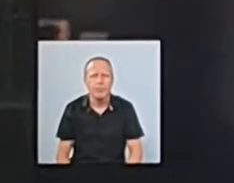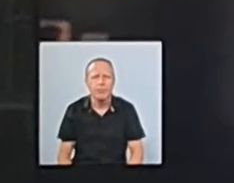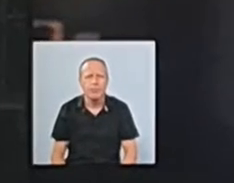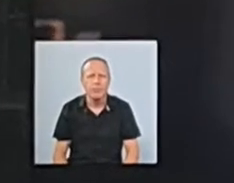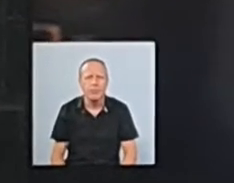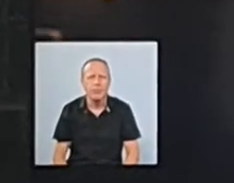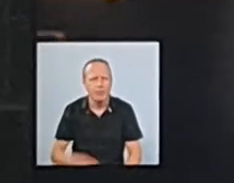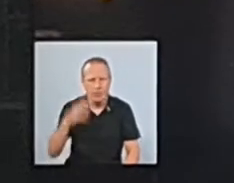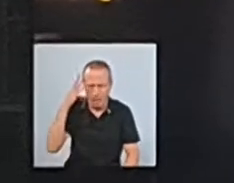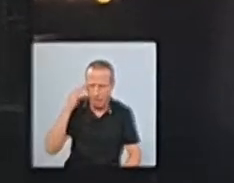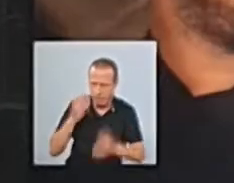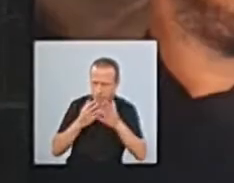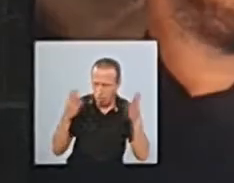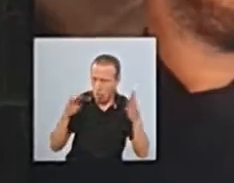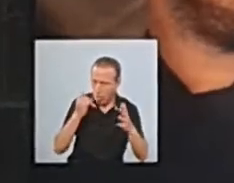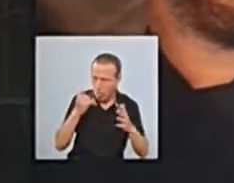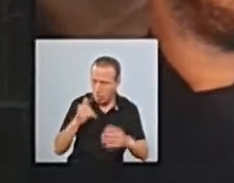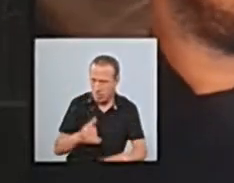כיף גדול, נכון?